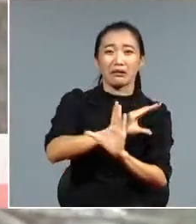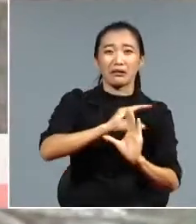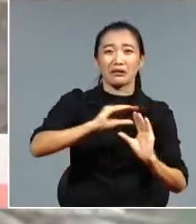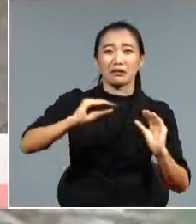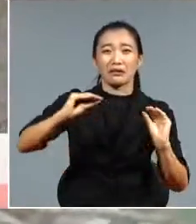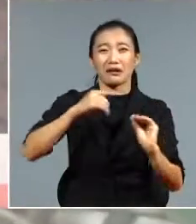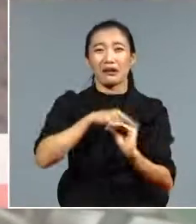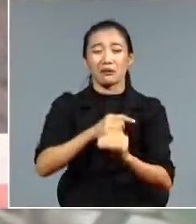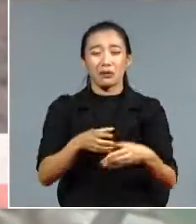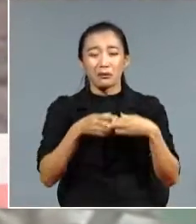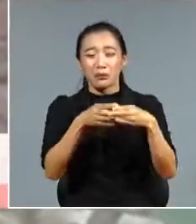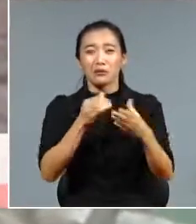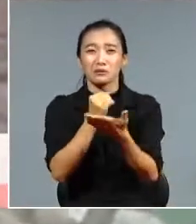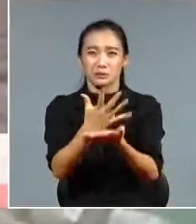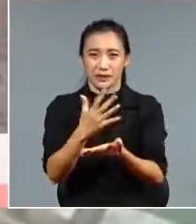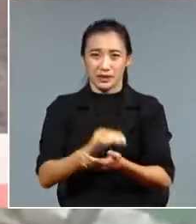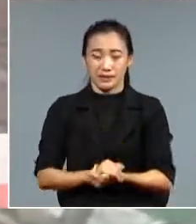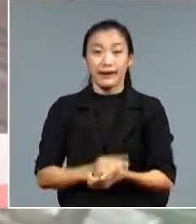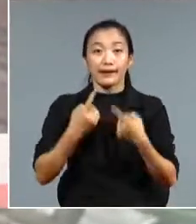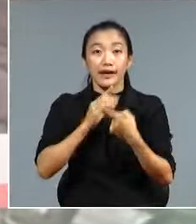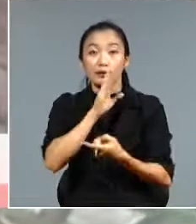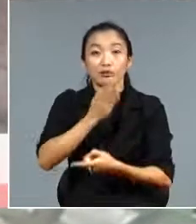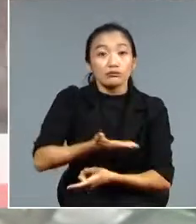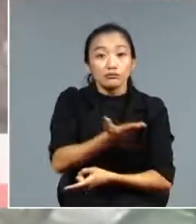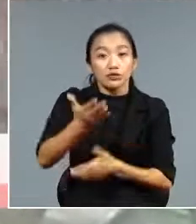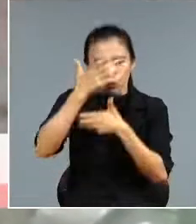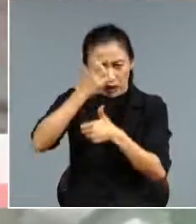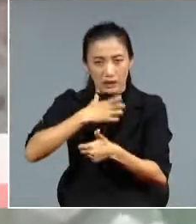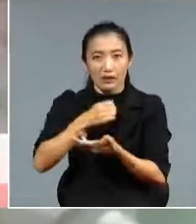ะฮะก็สามารถทำได้นะครับมีหมายเลขโทรศัพท์ให้ด้วยนะครับ